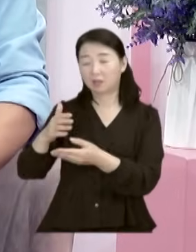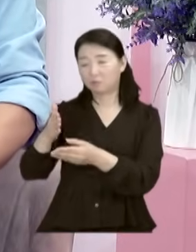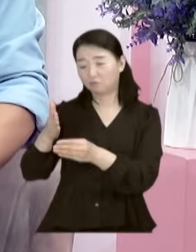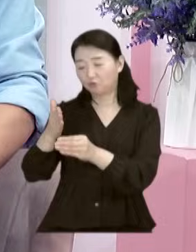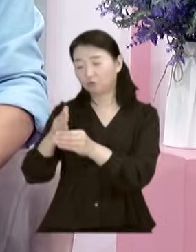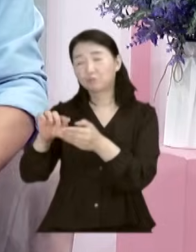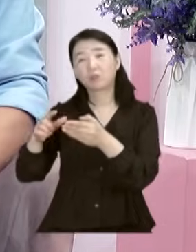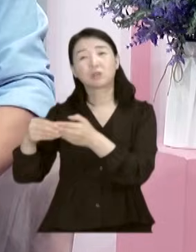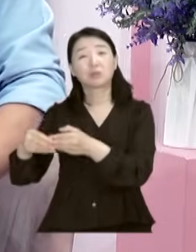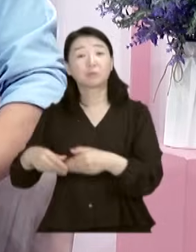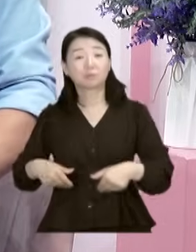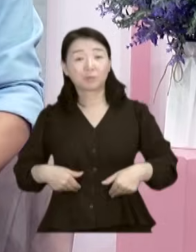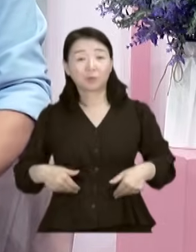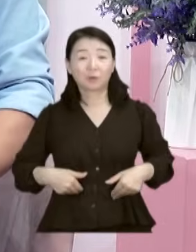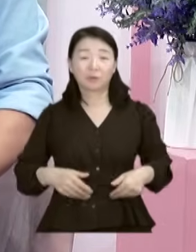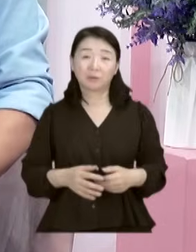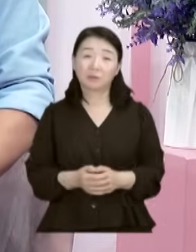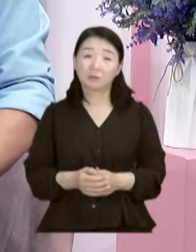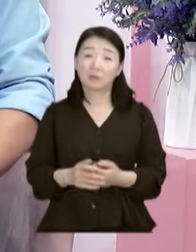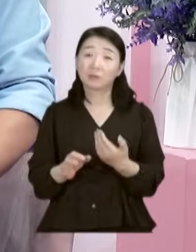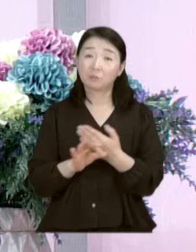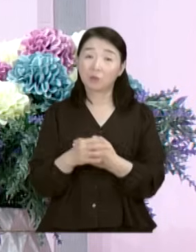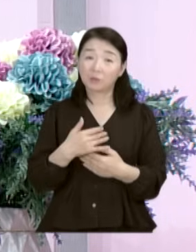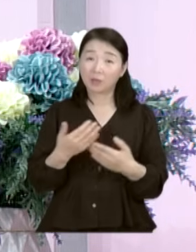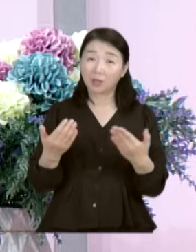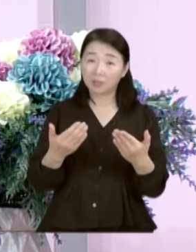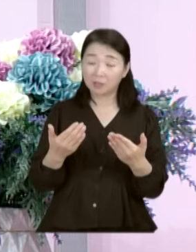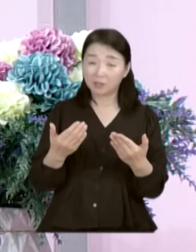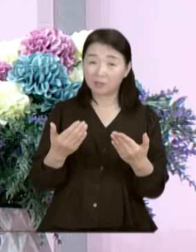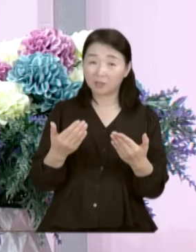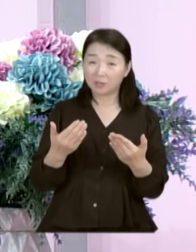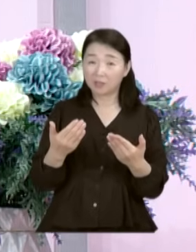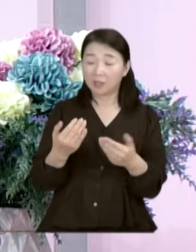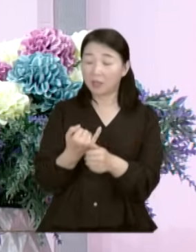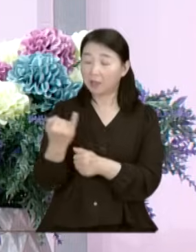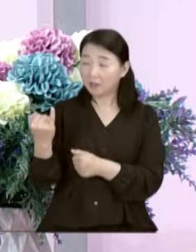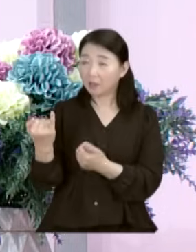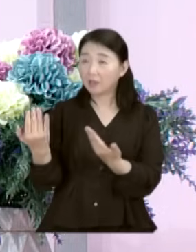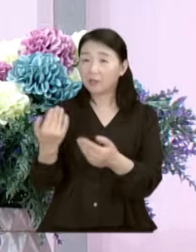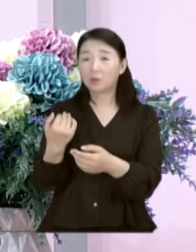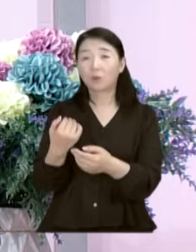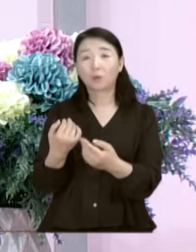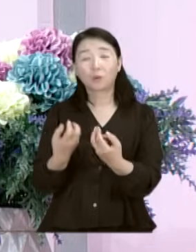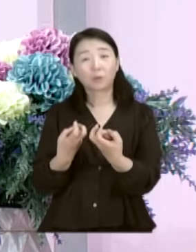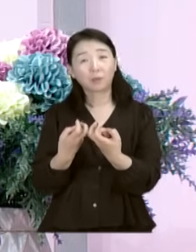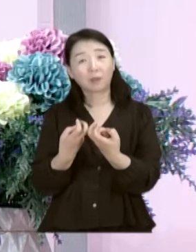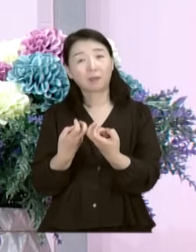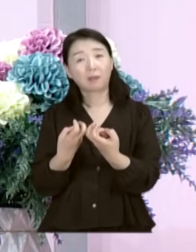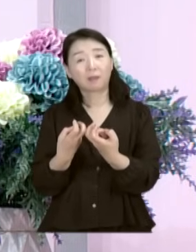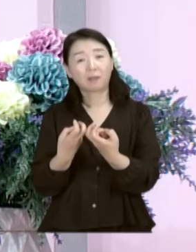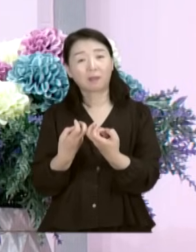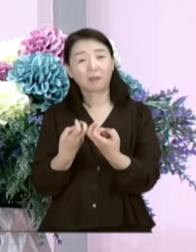주체적으로 해야 되잖아요 그러면 제가 하던 일들도 자기가 어떻게 해야 되고 이런 것들을 카페